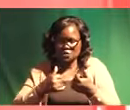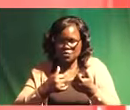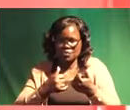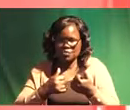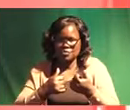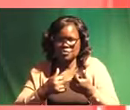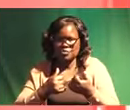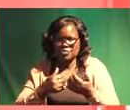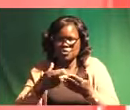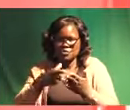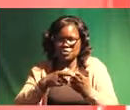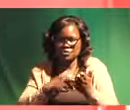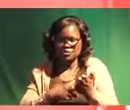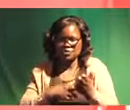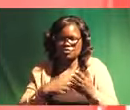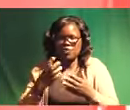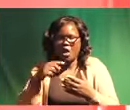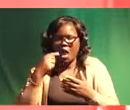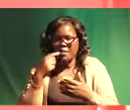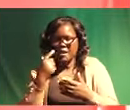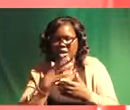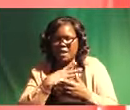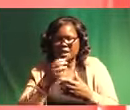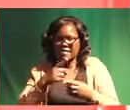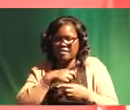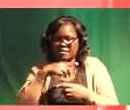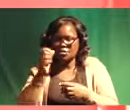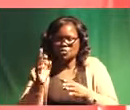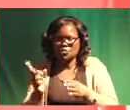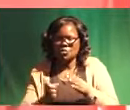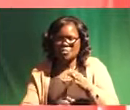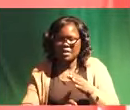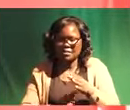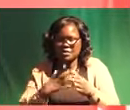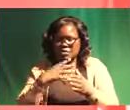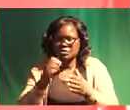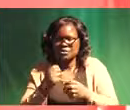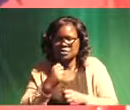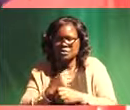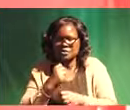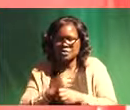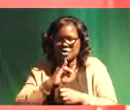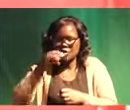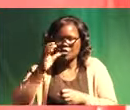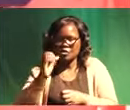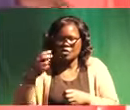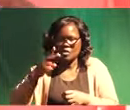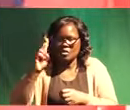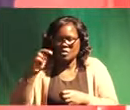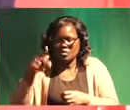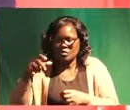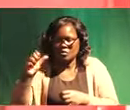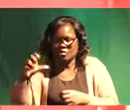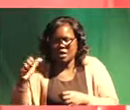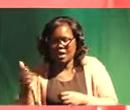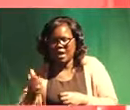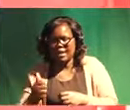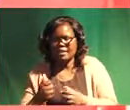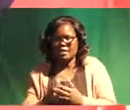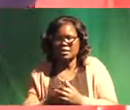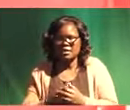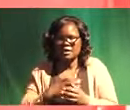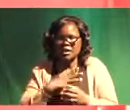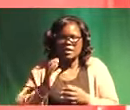regulations za mambo ya miraa na simeenda mbunge, kwa hivyo ni kasi ya John Paul Kili na wale wengine